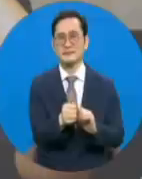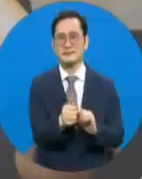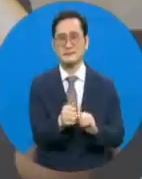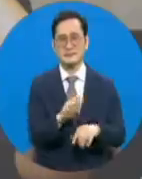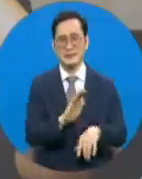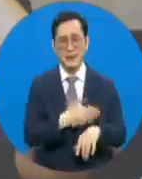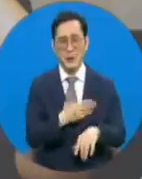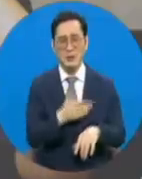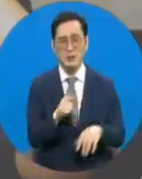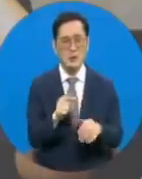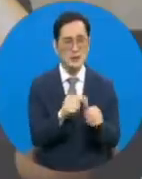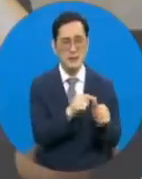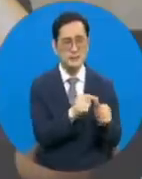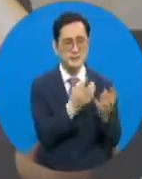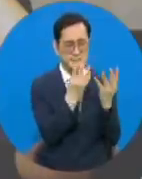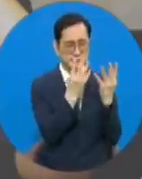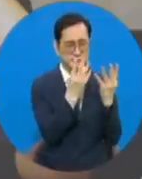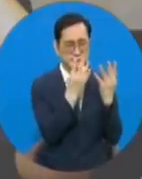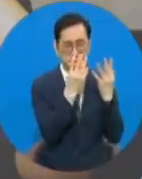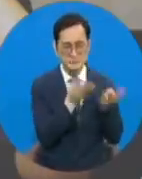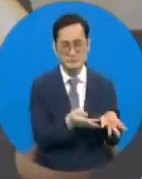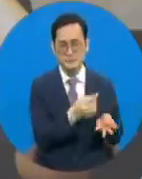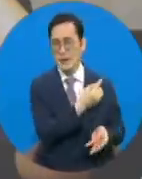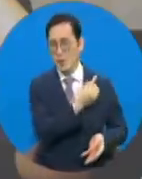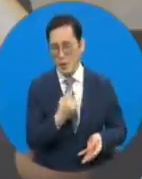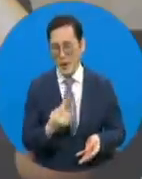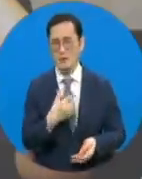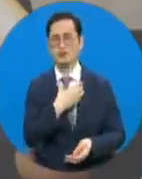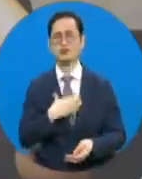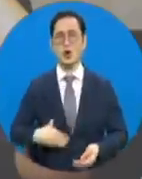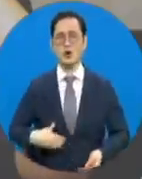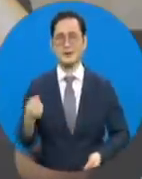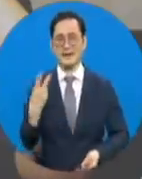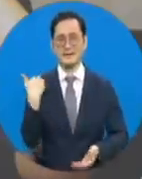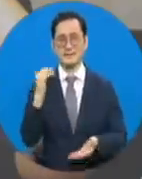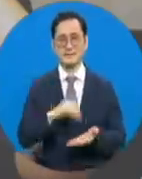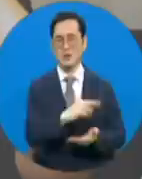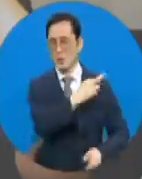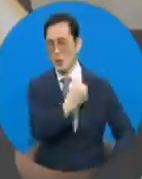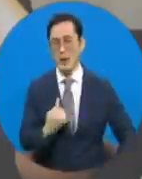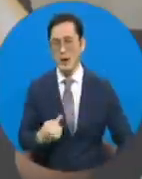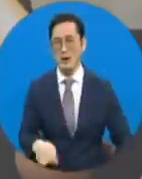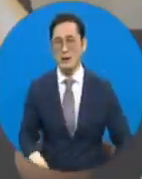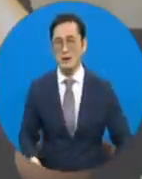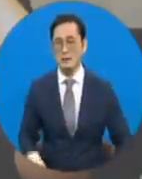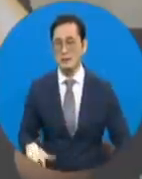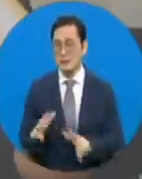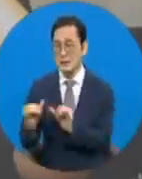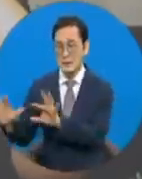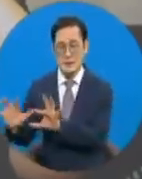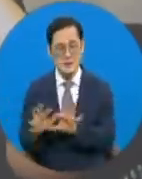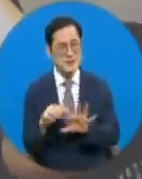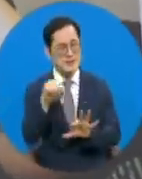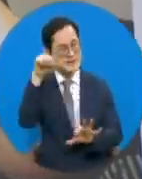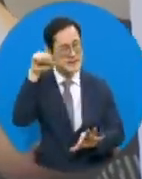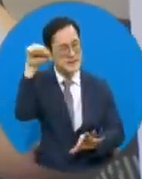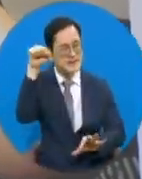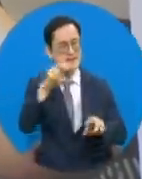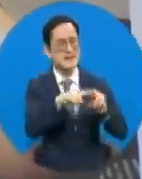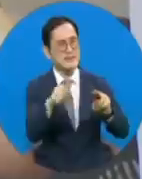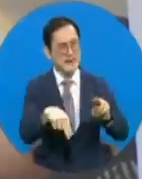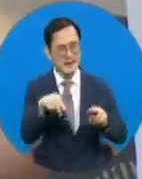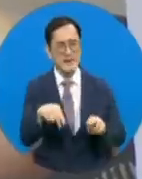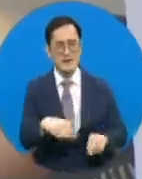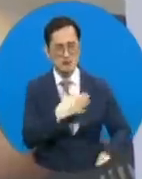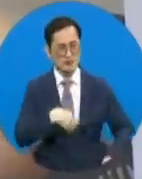곧바로 출근했습니다. 유가족과 시민들이 강력 반발하며 박 구청장의 사퇴를 촉구했습니다. 유가족들은 박